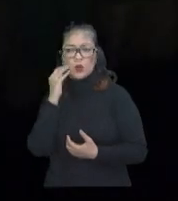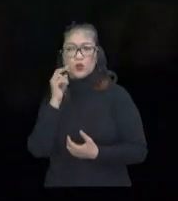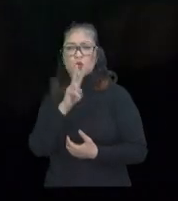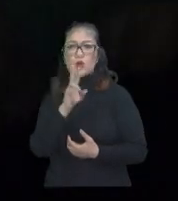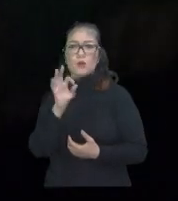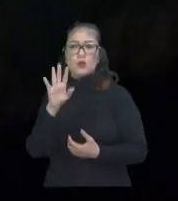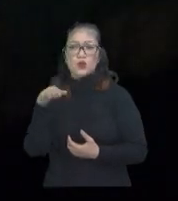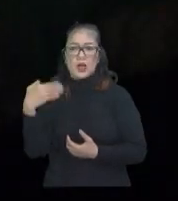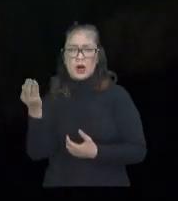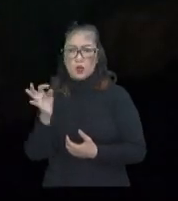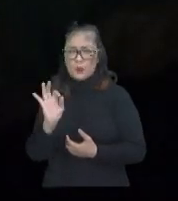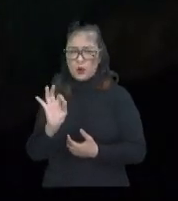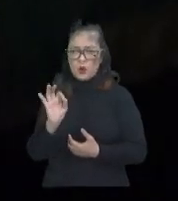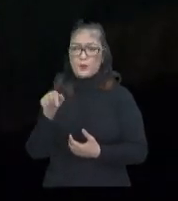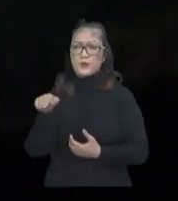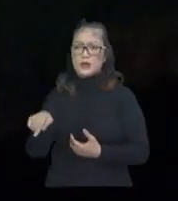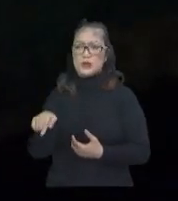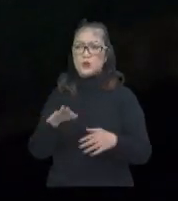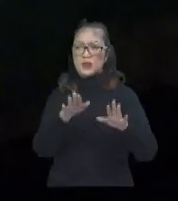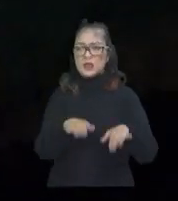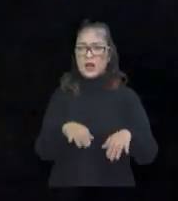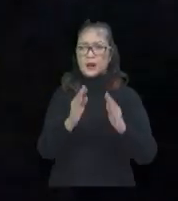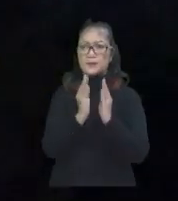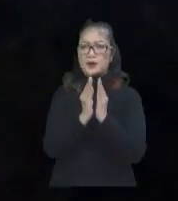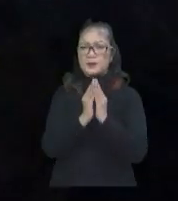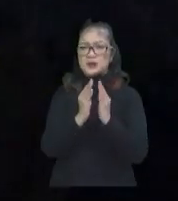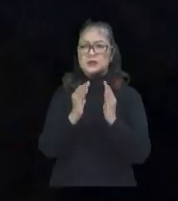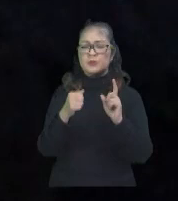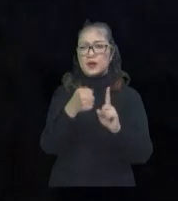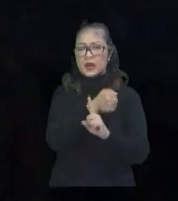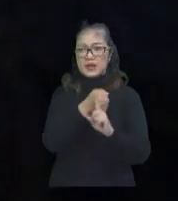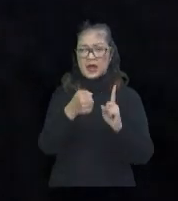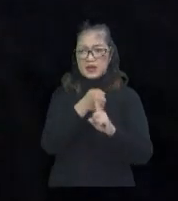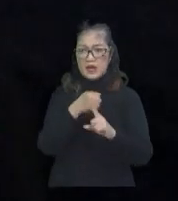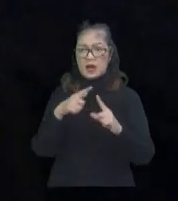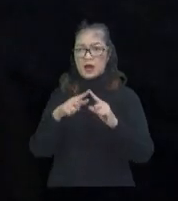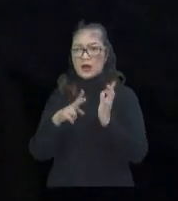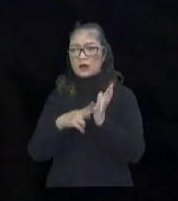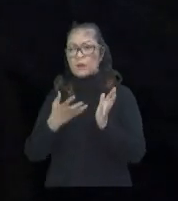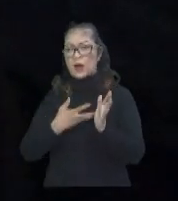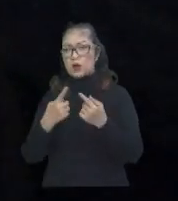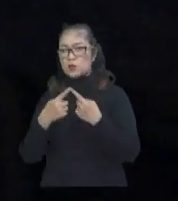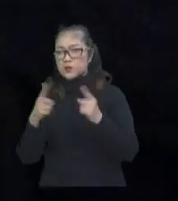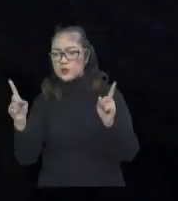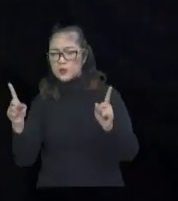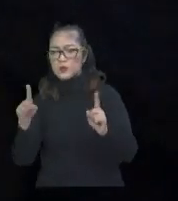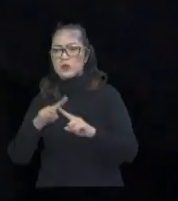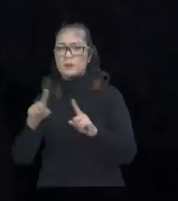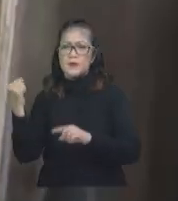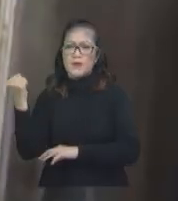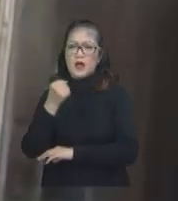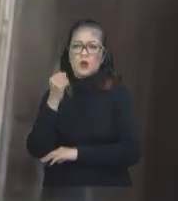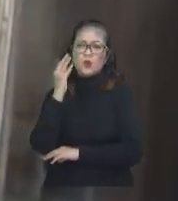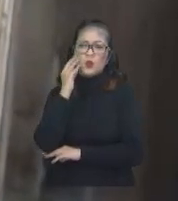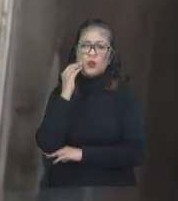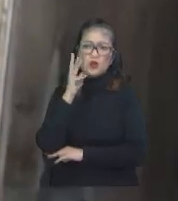di Brebes, Jawa Tengah. AN tak sanggup lagi hidup serumah dengan pelaku yang berusia 30 tahun lalu kabur ke rumah orang